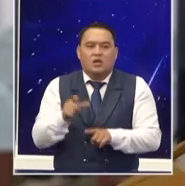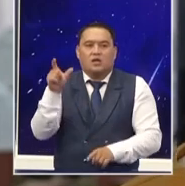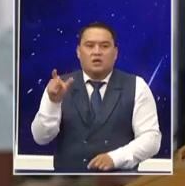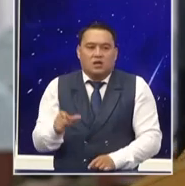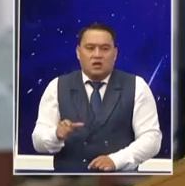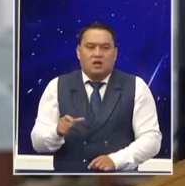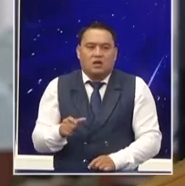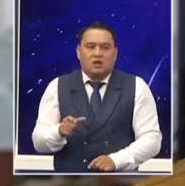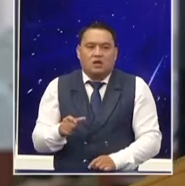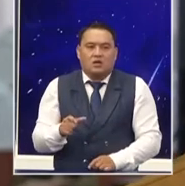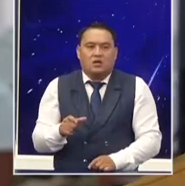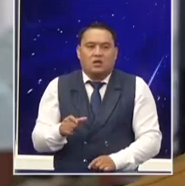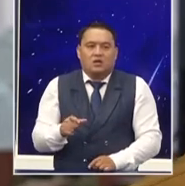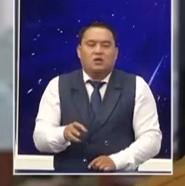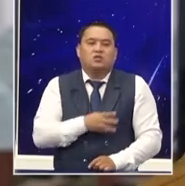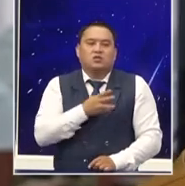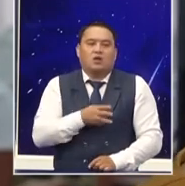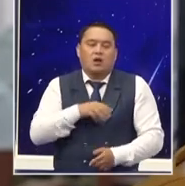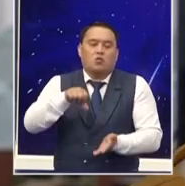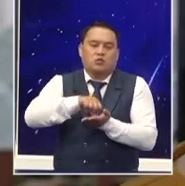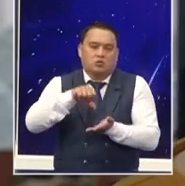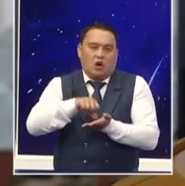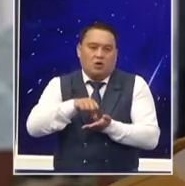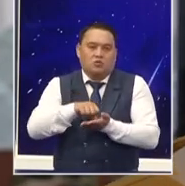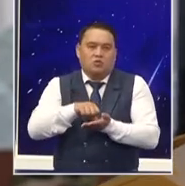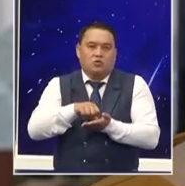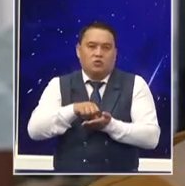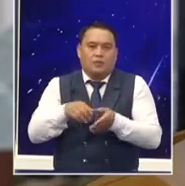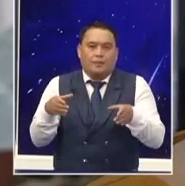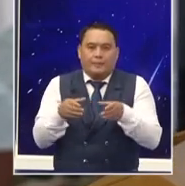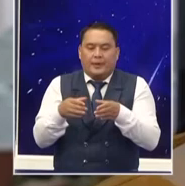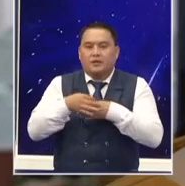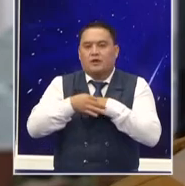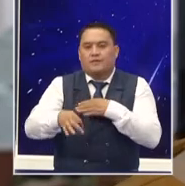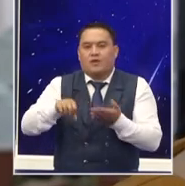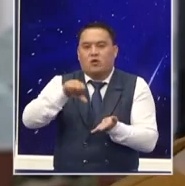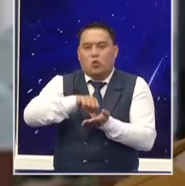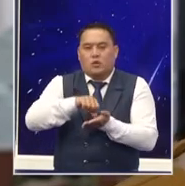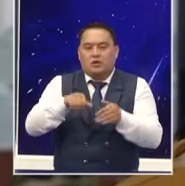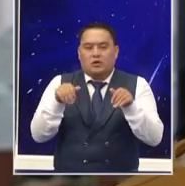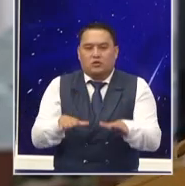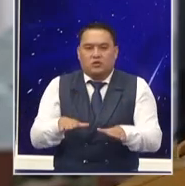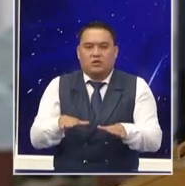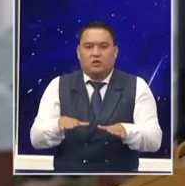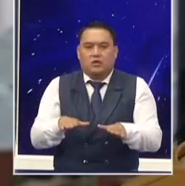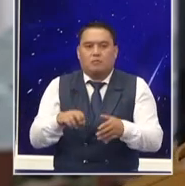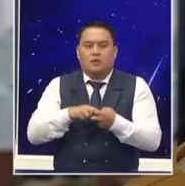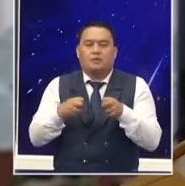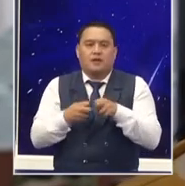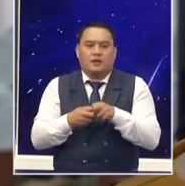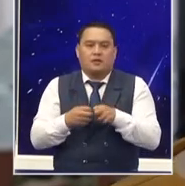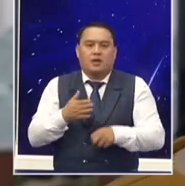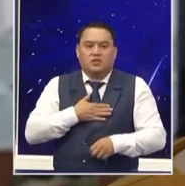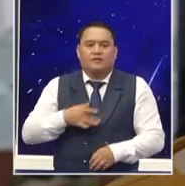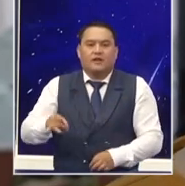которые заявили о себе, которые хотят участвовать в решении проблем